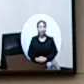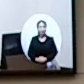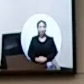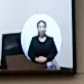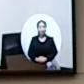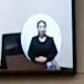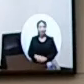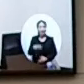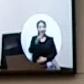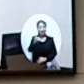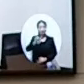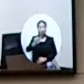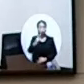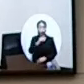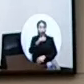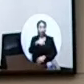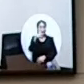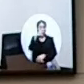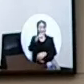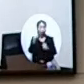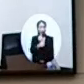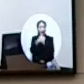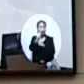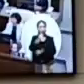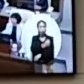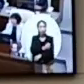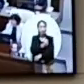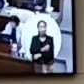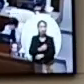네, 이상근 위원장님 수고하셨습니다.